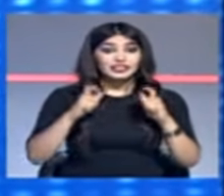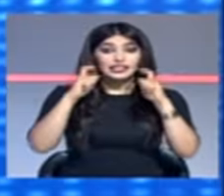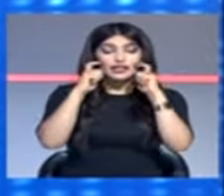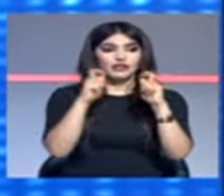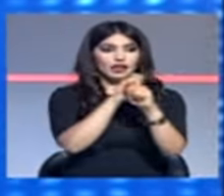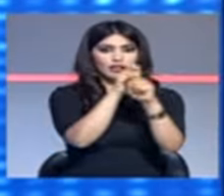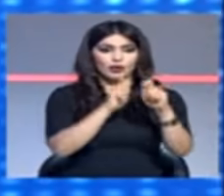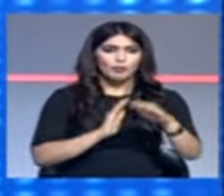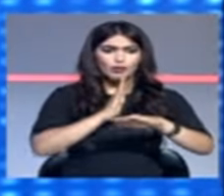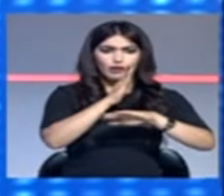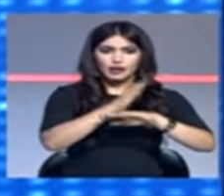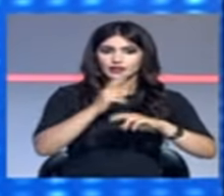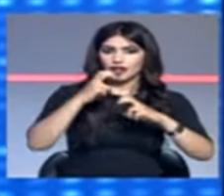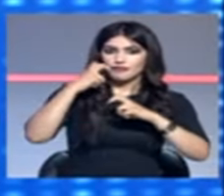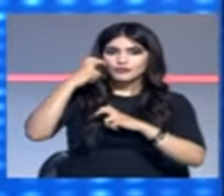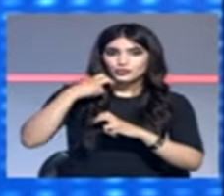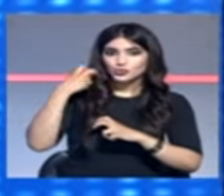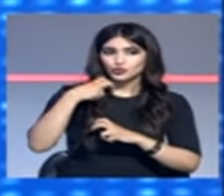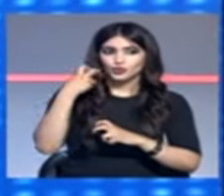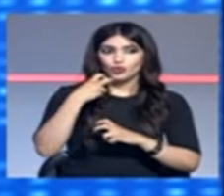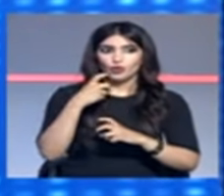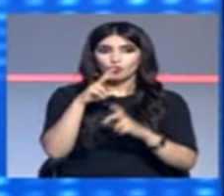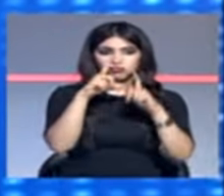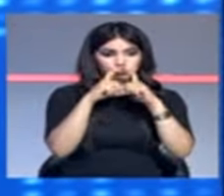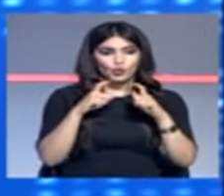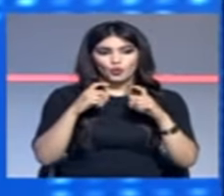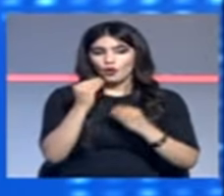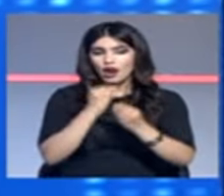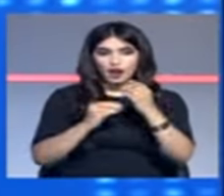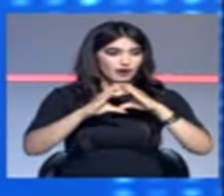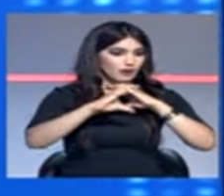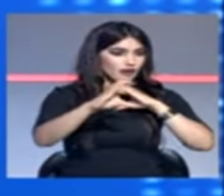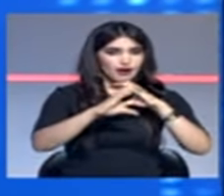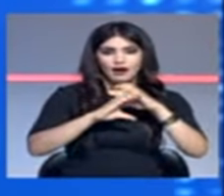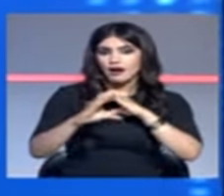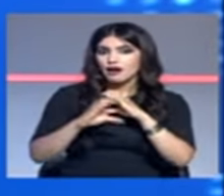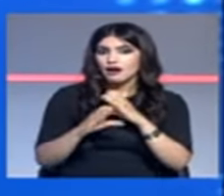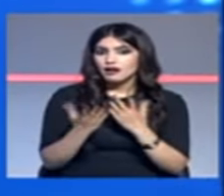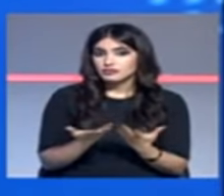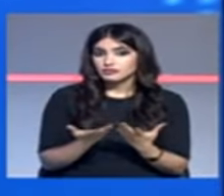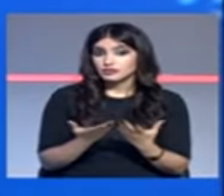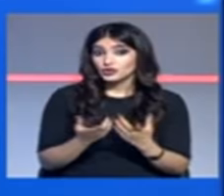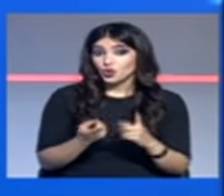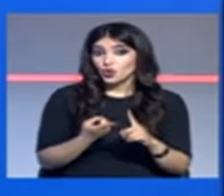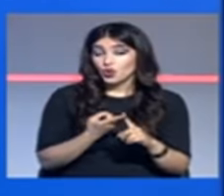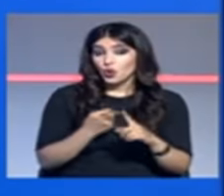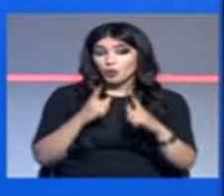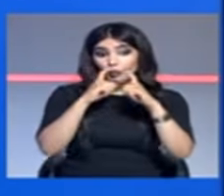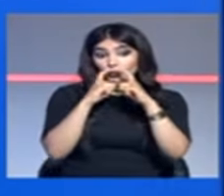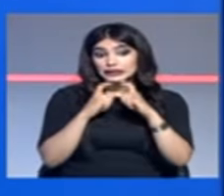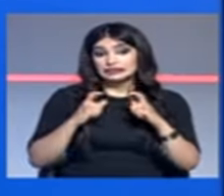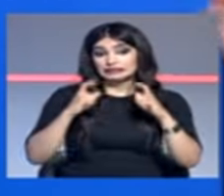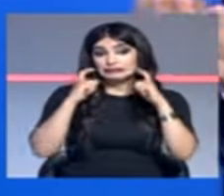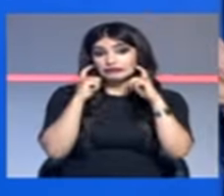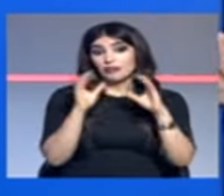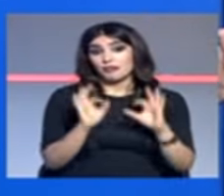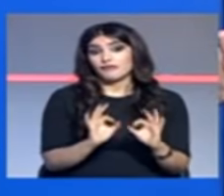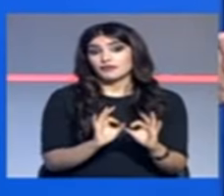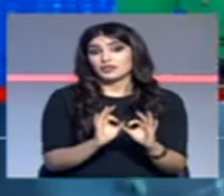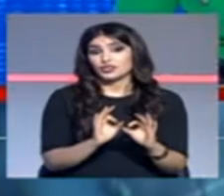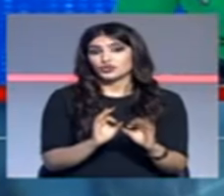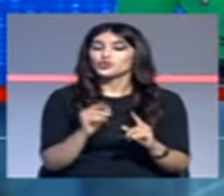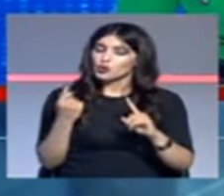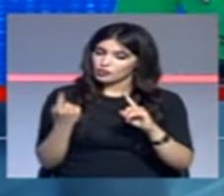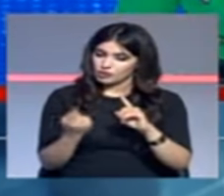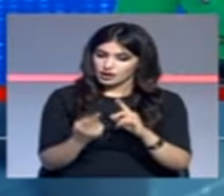نطلع في البوس في. نعم. ولا في الكار ولا في المترو ولا في الترينو ونبدا اهميه